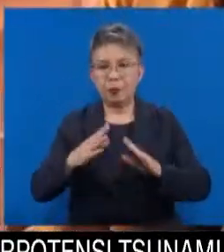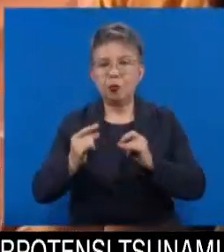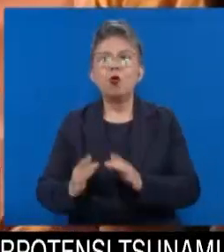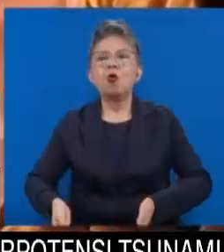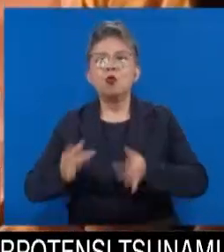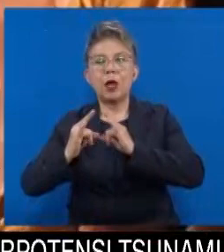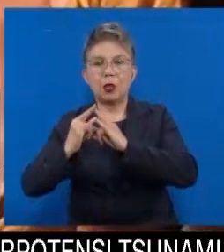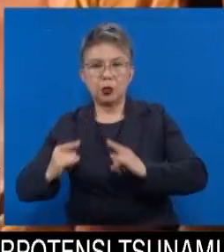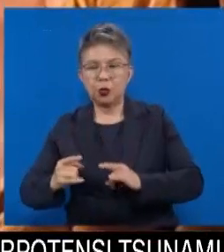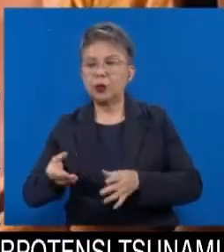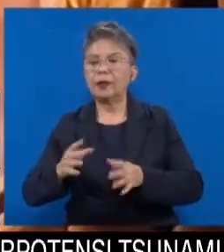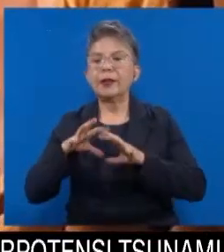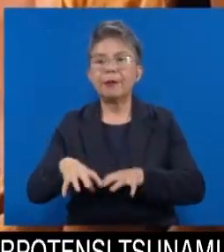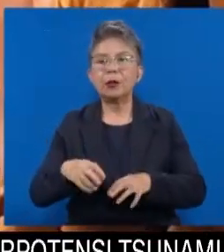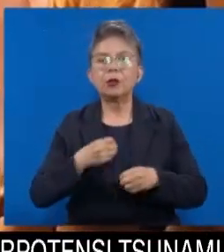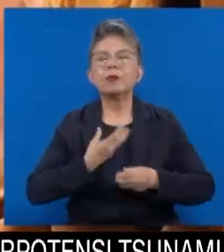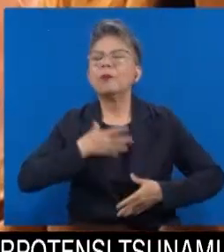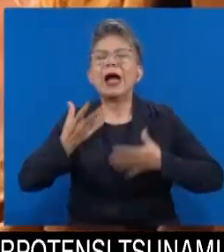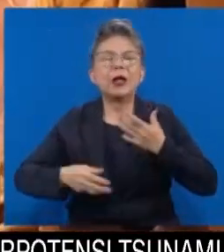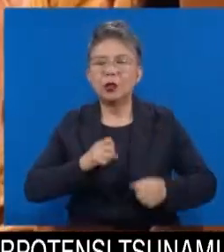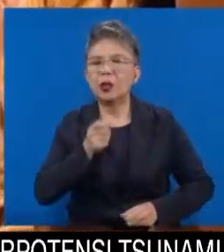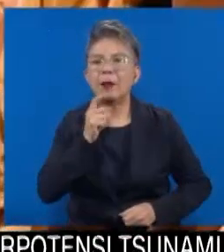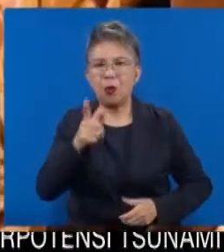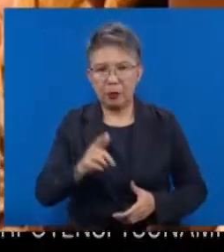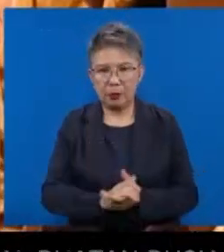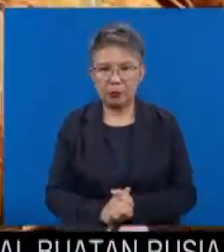pinjaman online sebagai langkah untuk menangani kasus tersebut